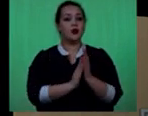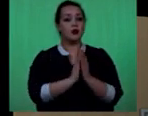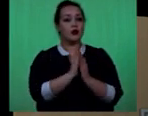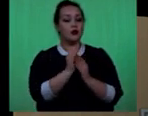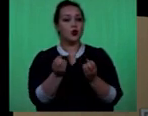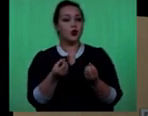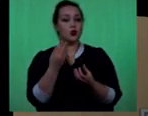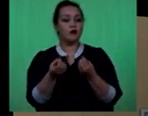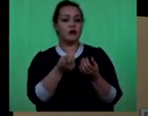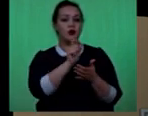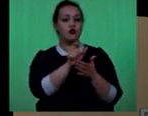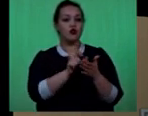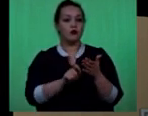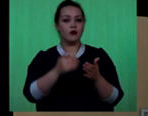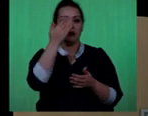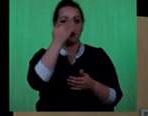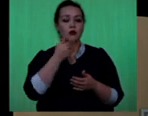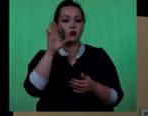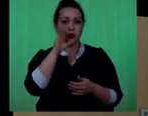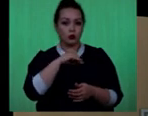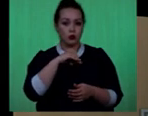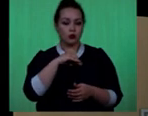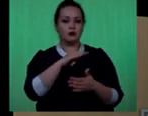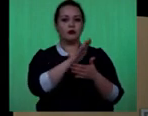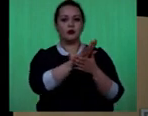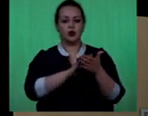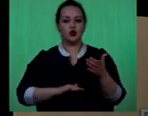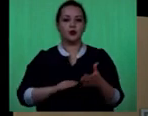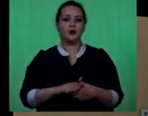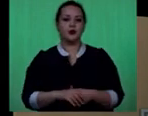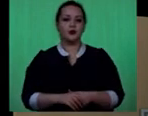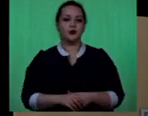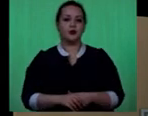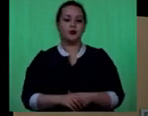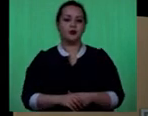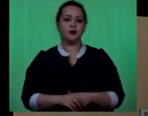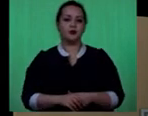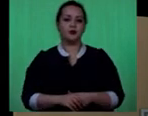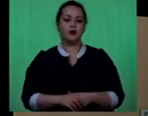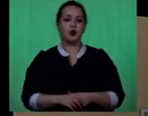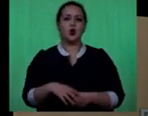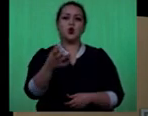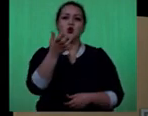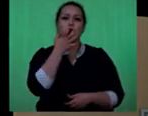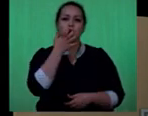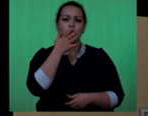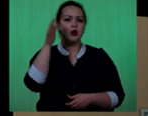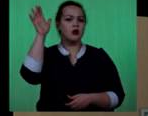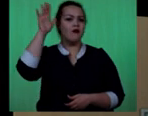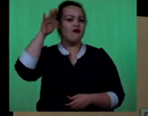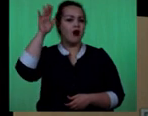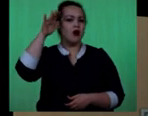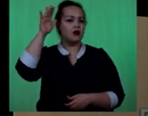лето успели продолжаем чем согрета вода в